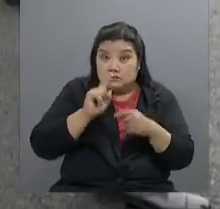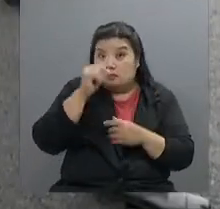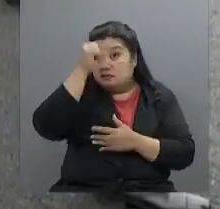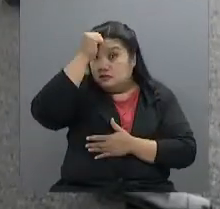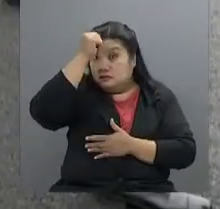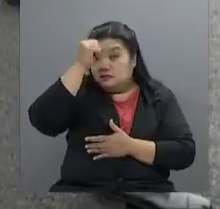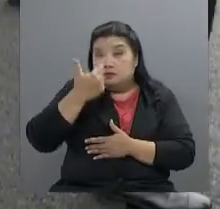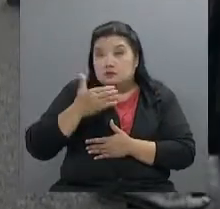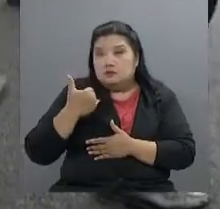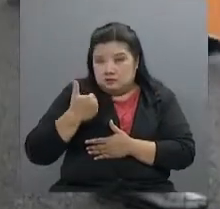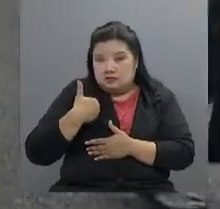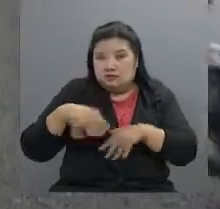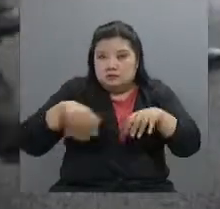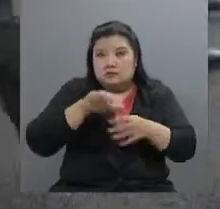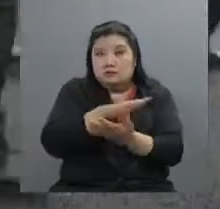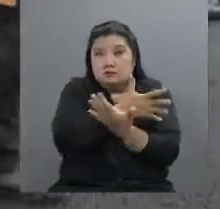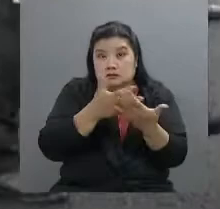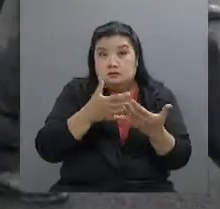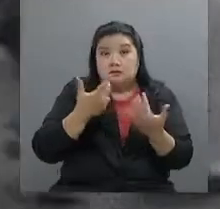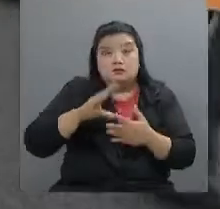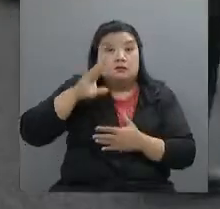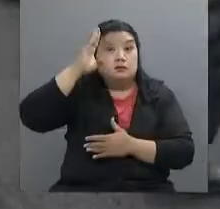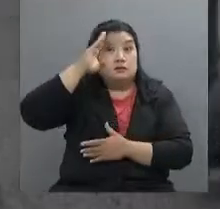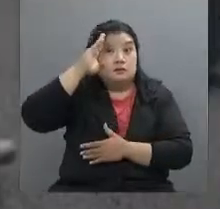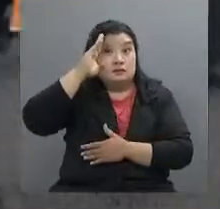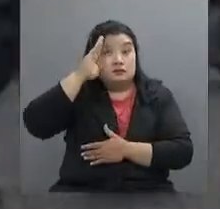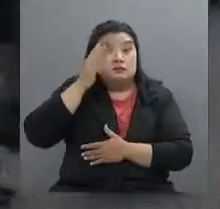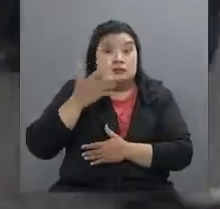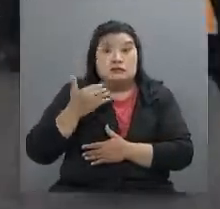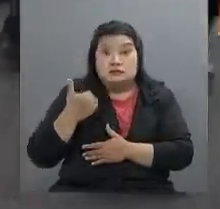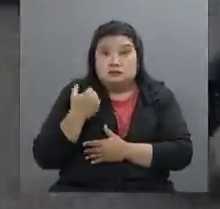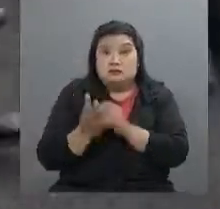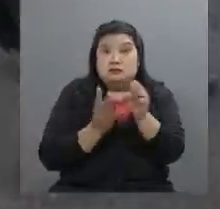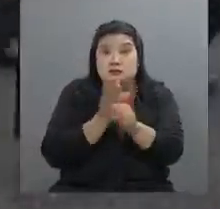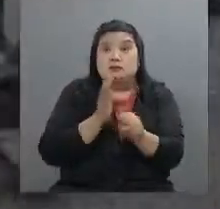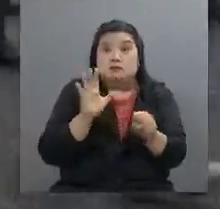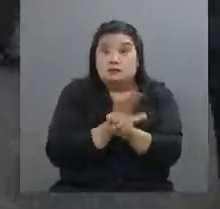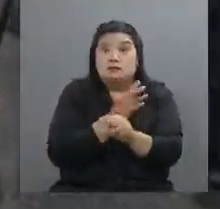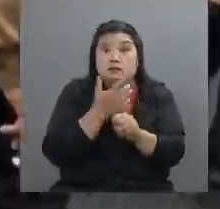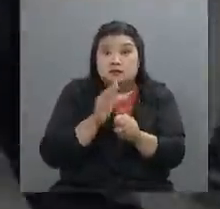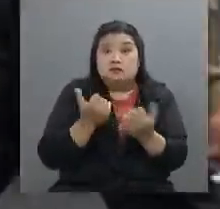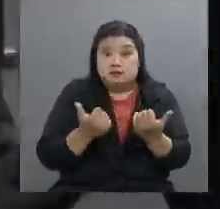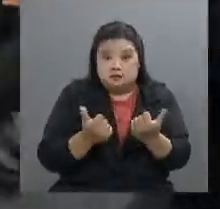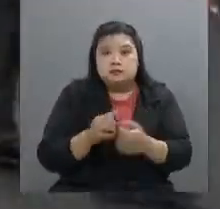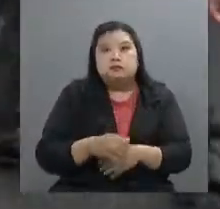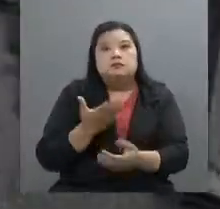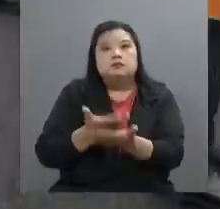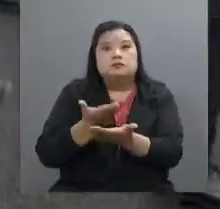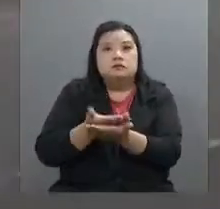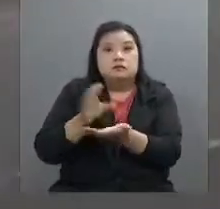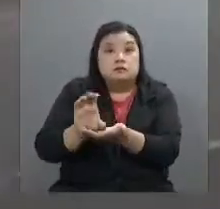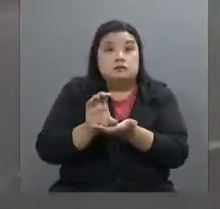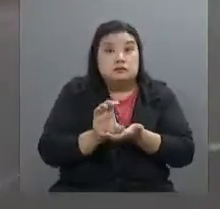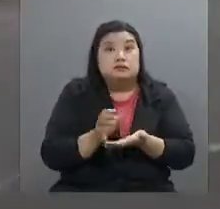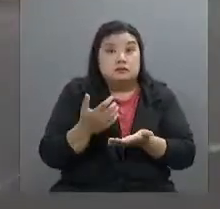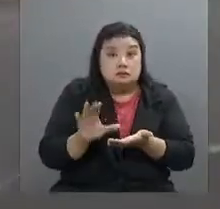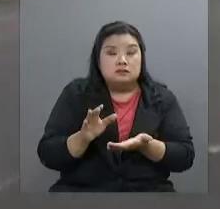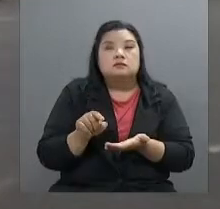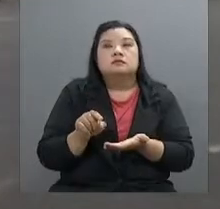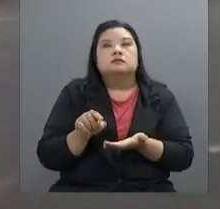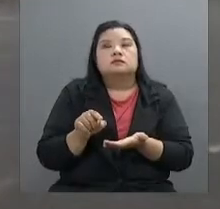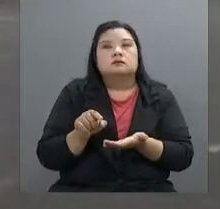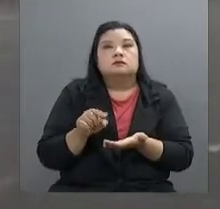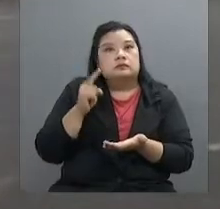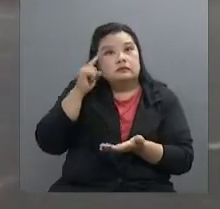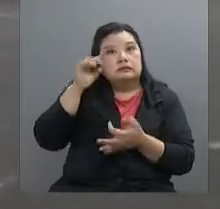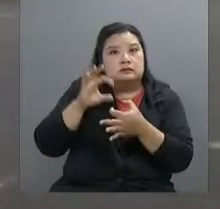แผนให้ทหารเต็มที่ปลดประจำการหลังครบ 4ปีนะคะจะได้รับเงินก้อนหนึ่งซึ่งก็ถือว่ามากพอสมควรค่ะเพื่อให้ทานเหล่า